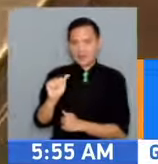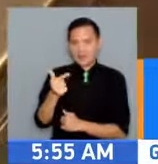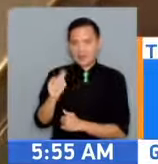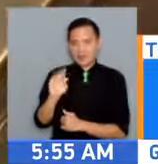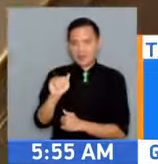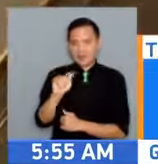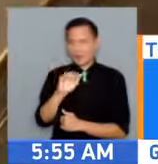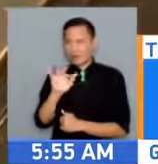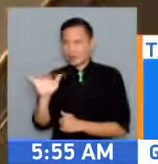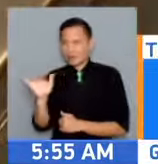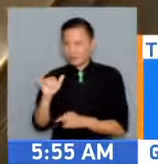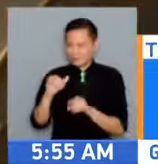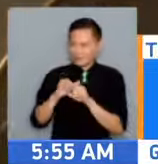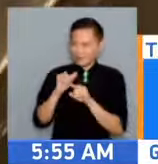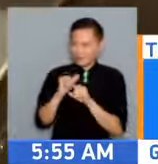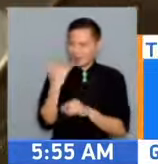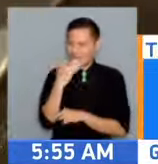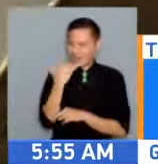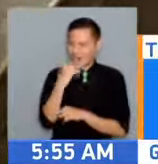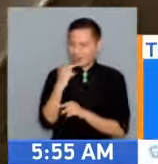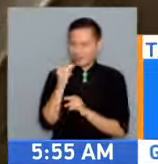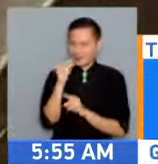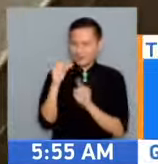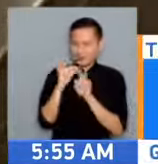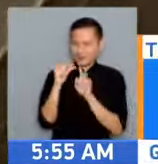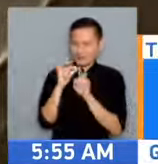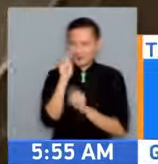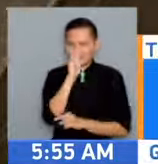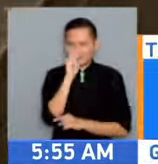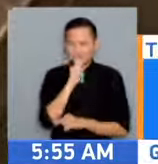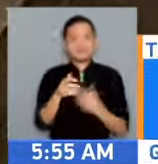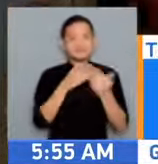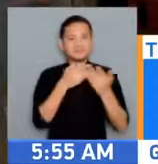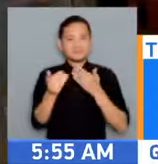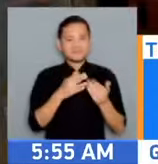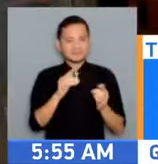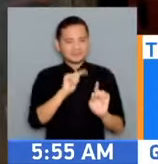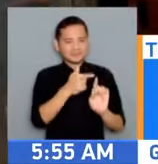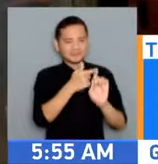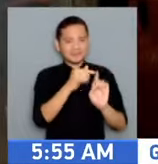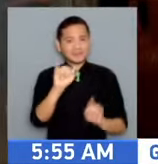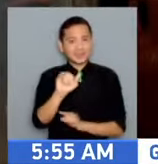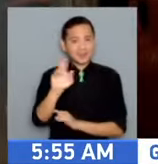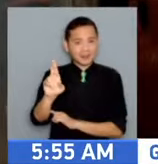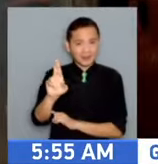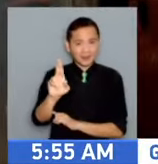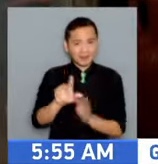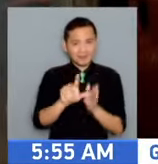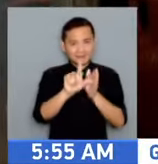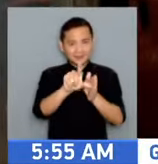naglalagablab? Hirap. Ayan, yan na. Ipapatikim na lang sa atin ni Food Explorer Chef JR. Abangan niyo po yan mamaya.